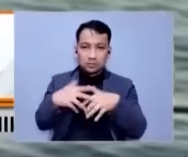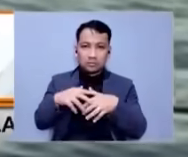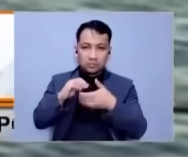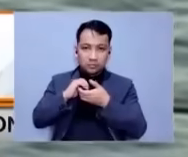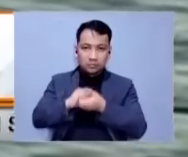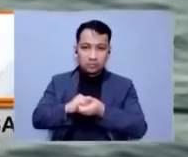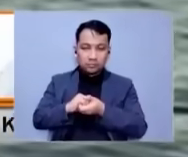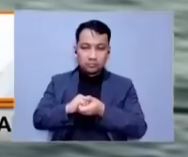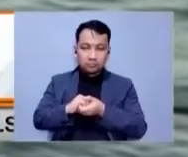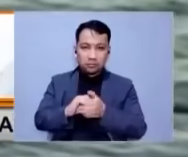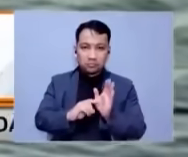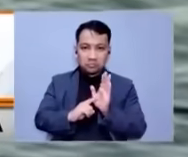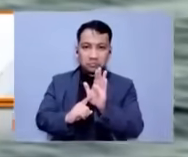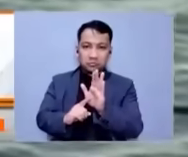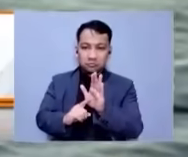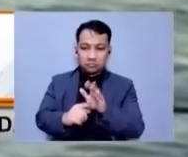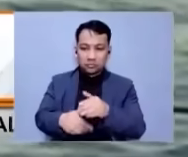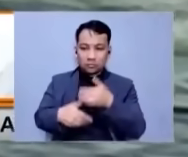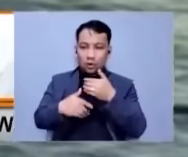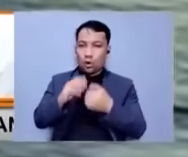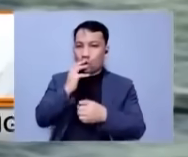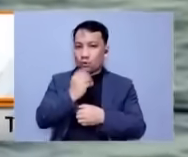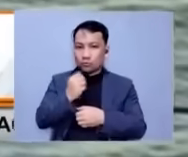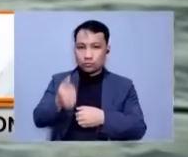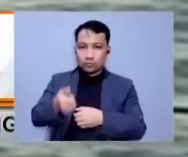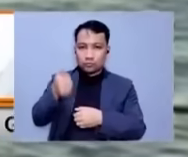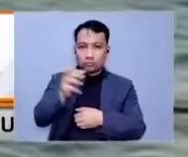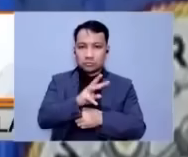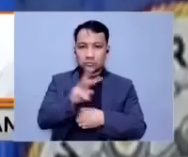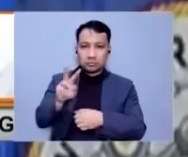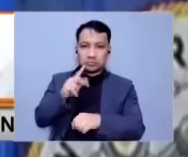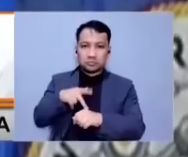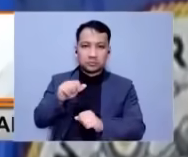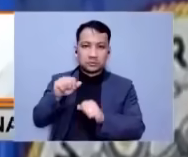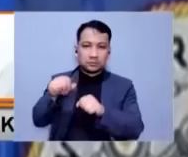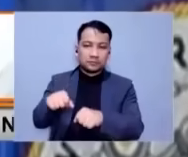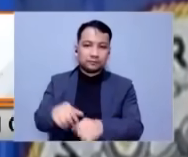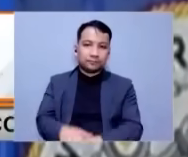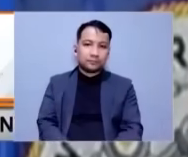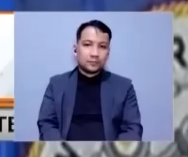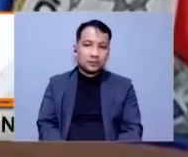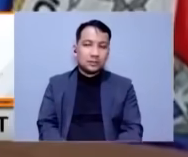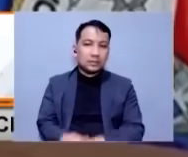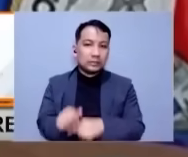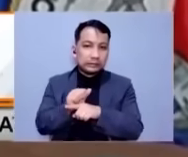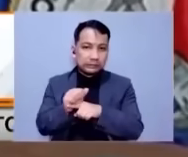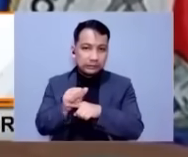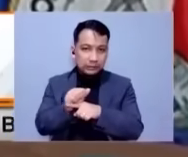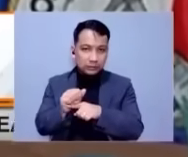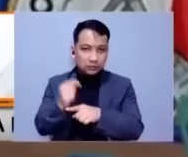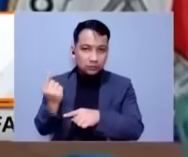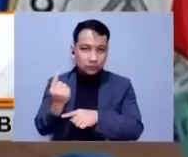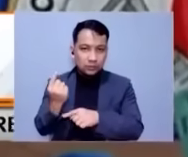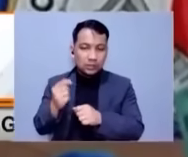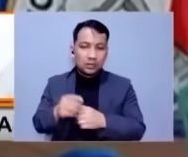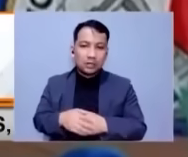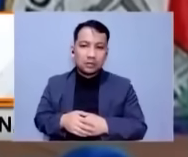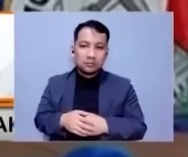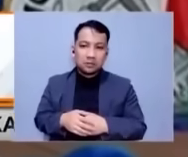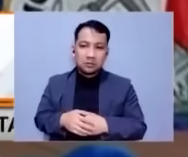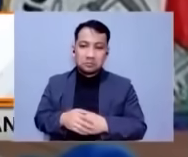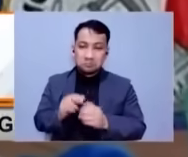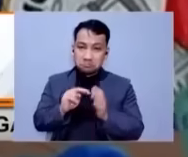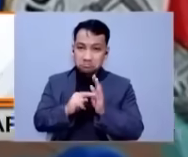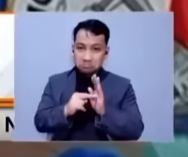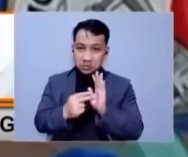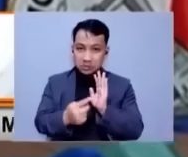sindakin ang sinuwang umaangkin sa West Philippine Sea. Exercise does not have the intent of